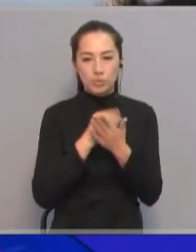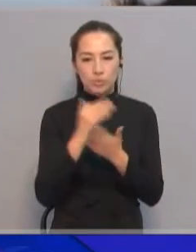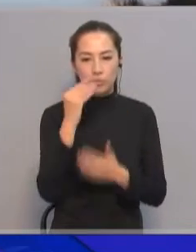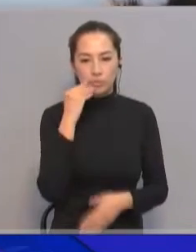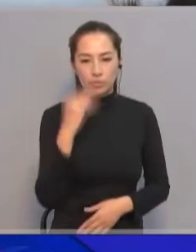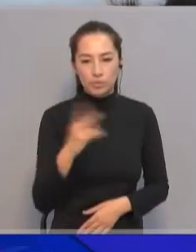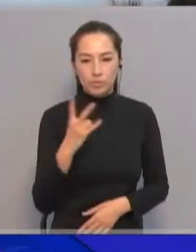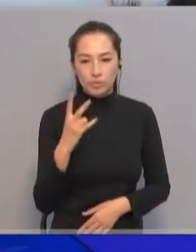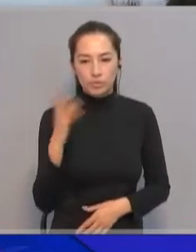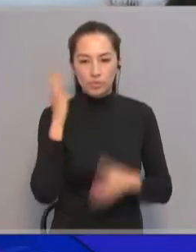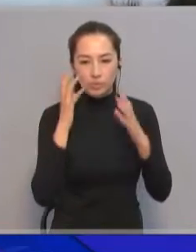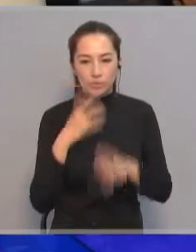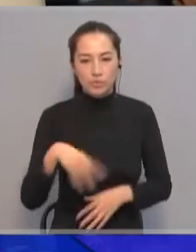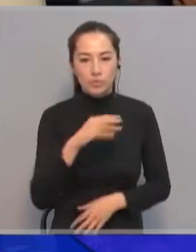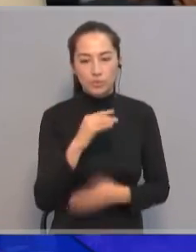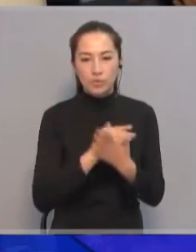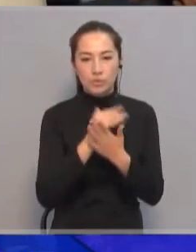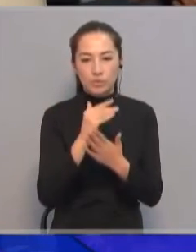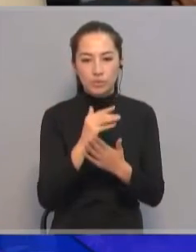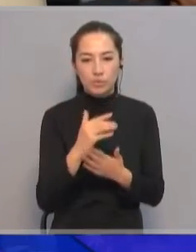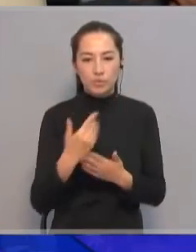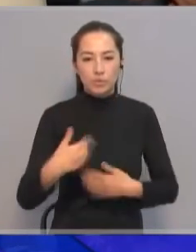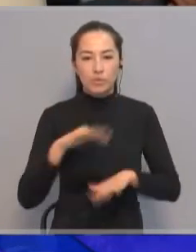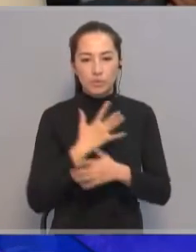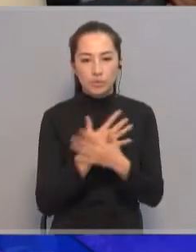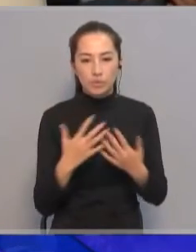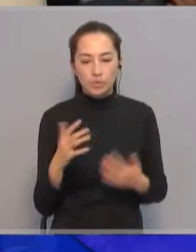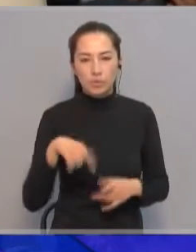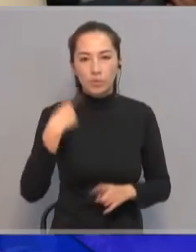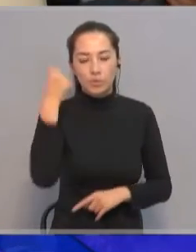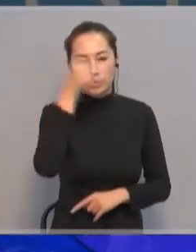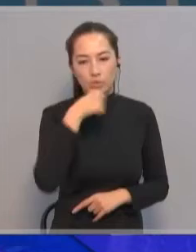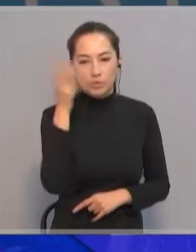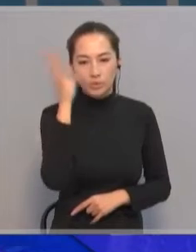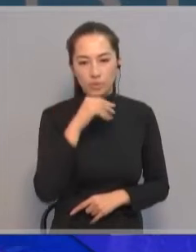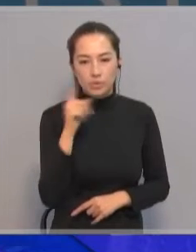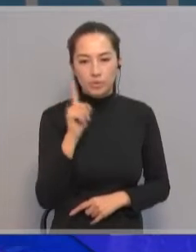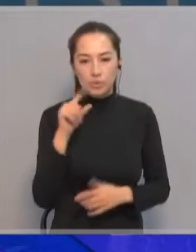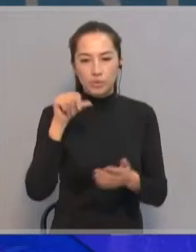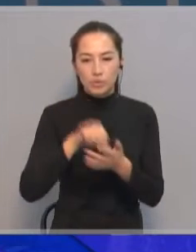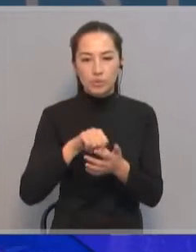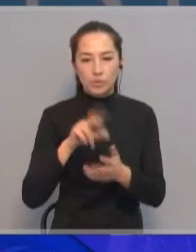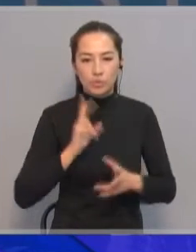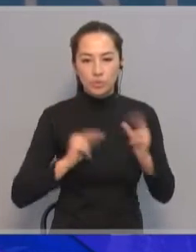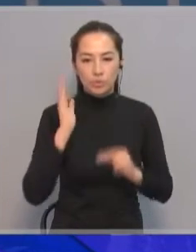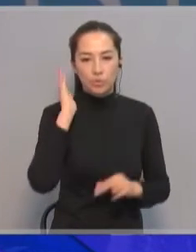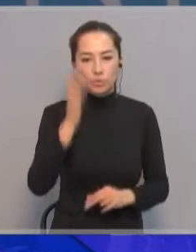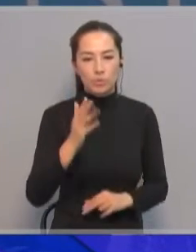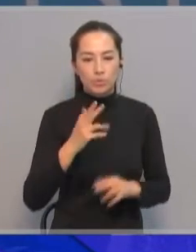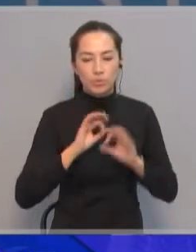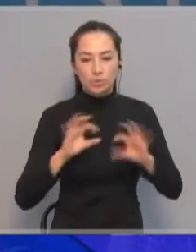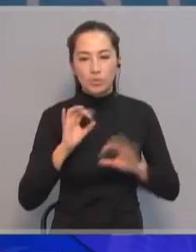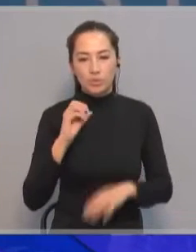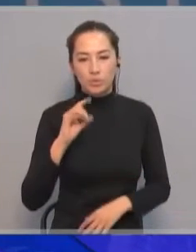что у наших студентов высокий уровень мотивации, чтобы в следующем году принять участие в конкурсе «Учитель будущего», говорит